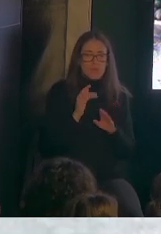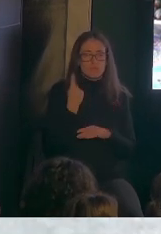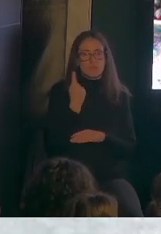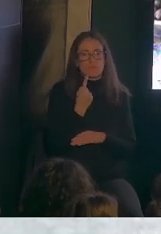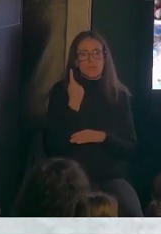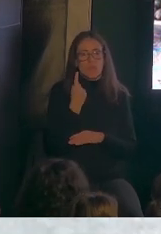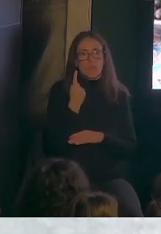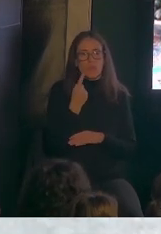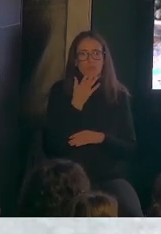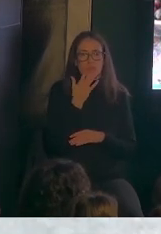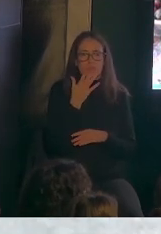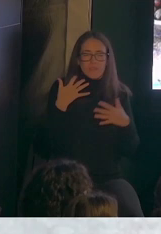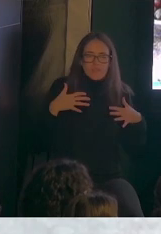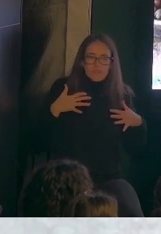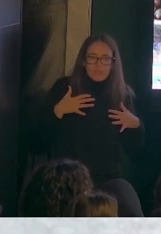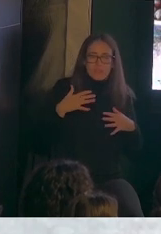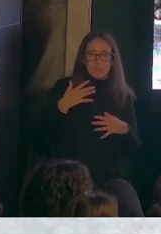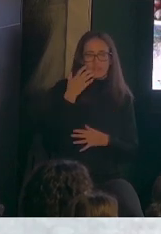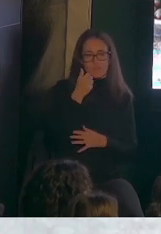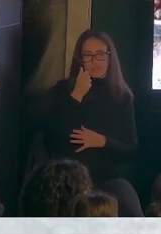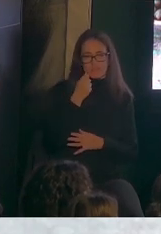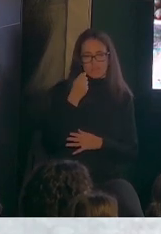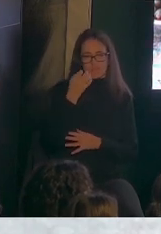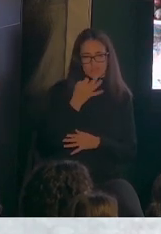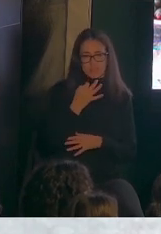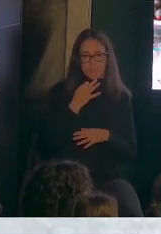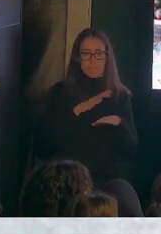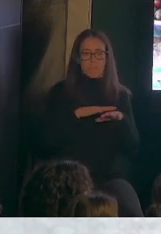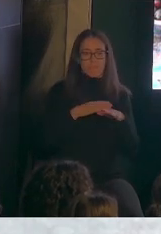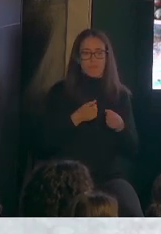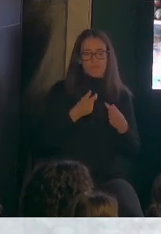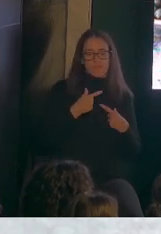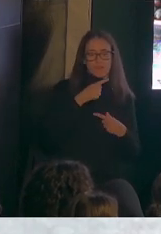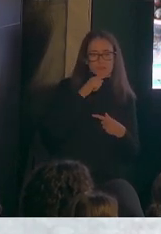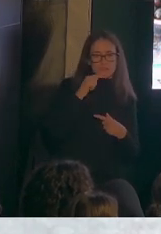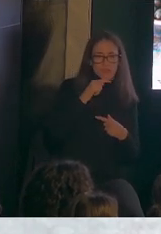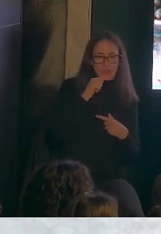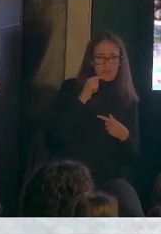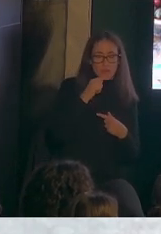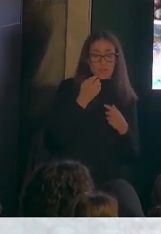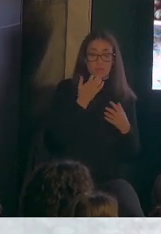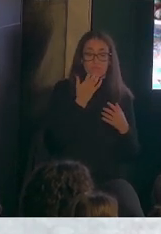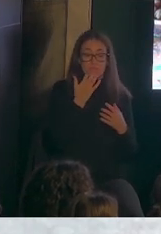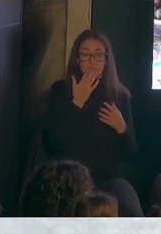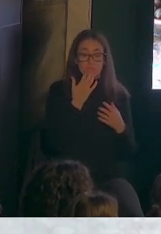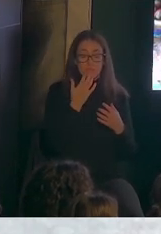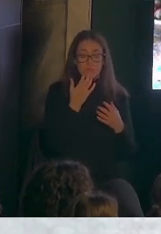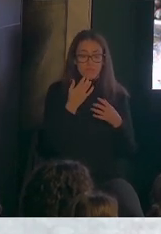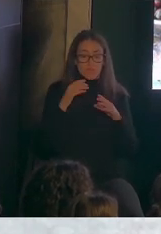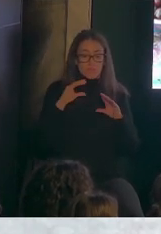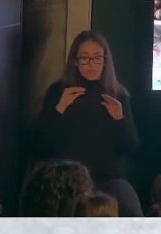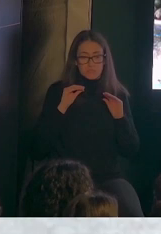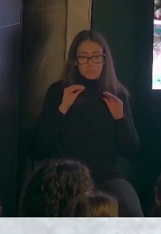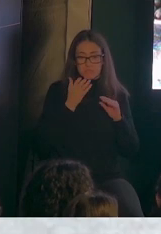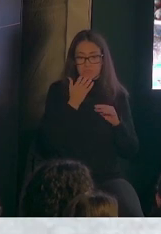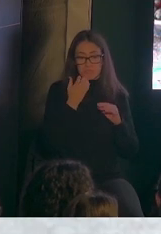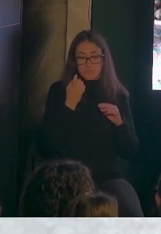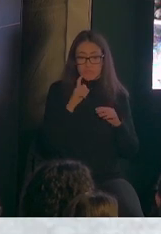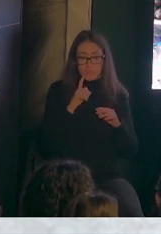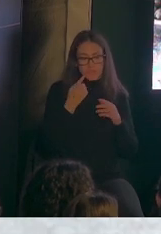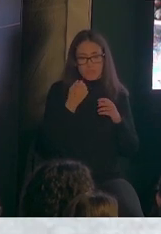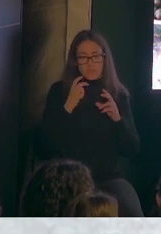el necessito, és a dir, el necessito per tema de sabor. Vale? Si no, no li poso. És a dir, avui vaig a fer un postre que és de